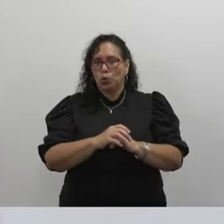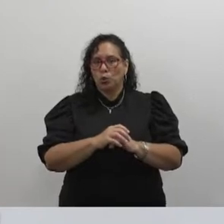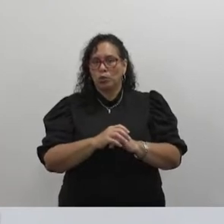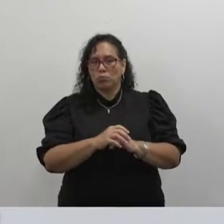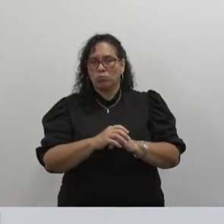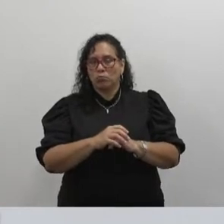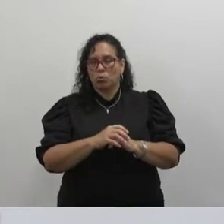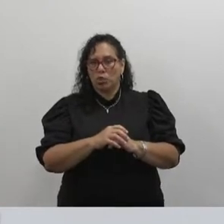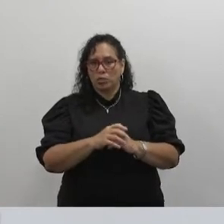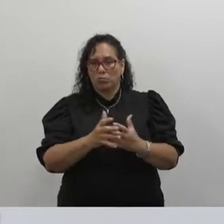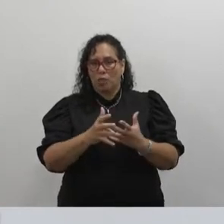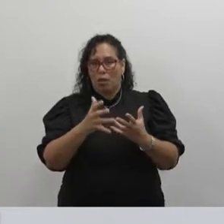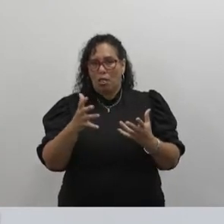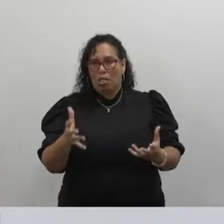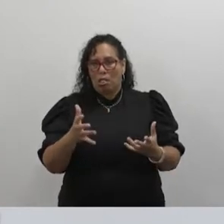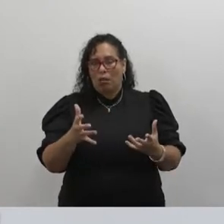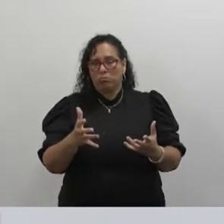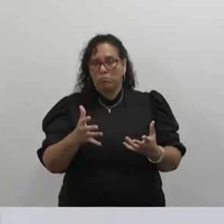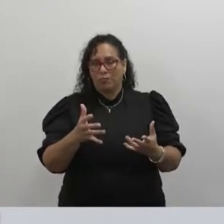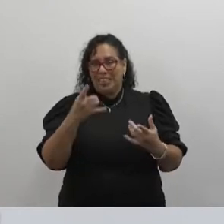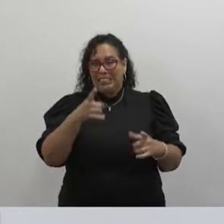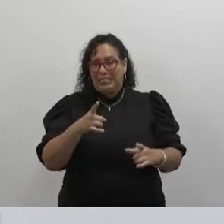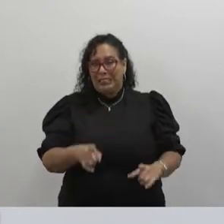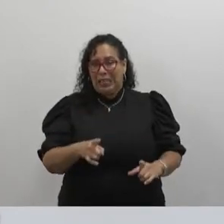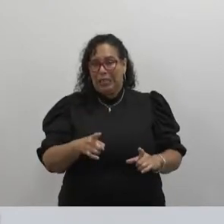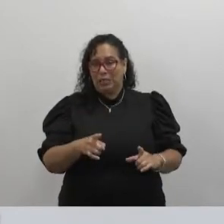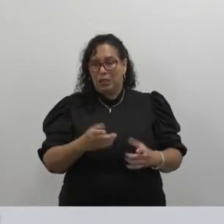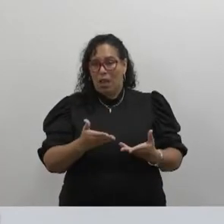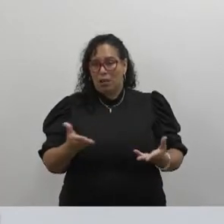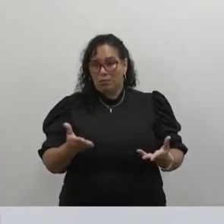một đại châu từ không consent